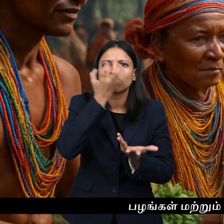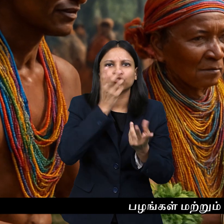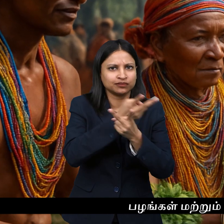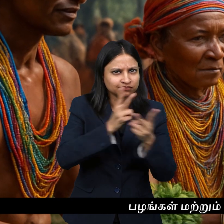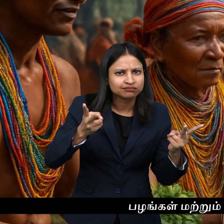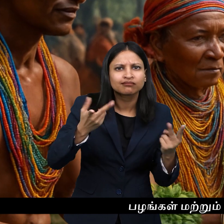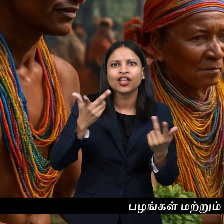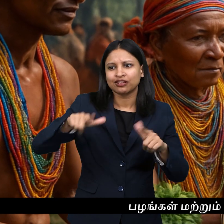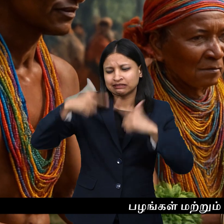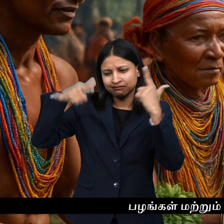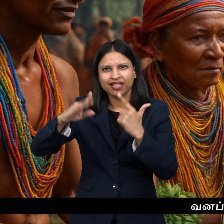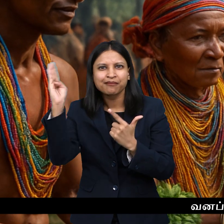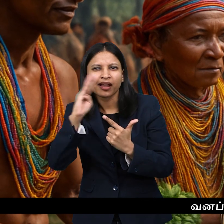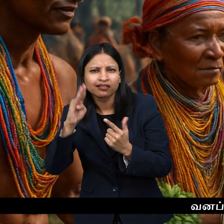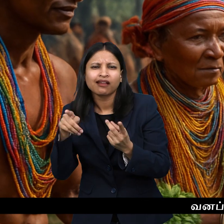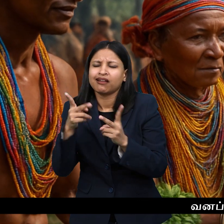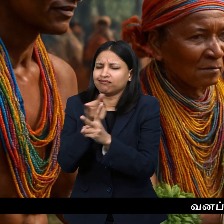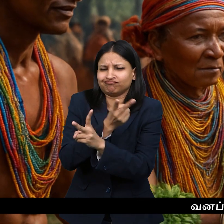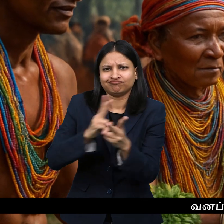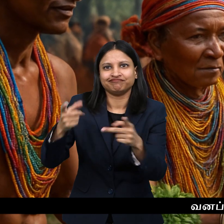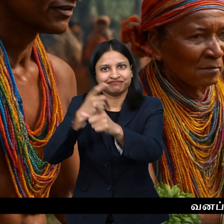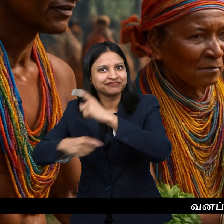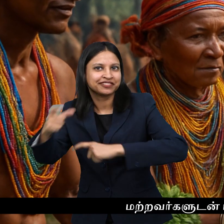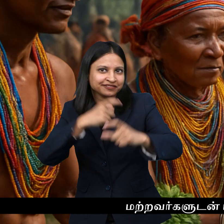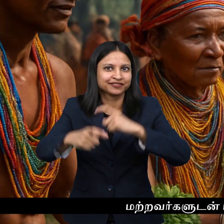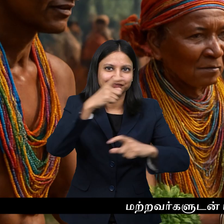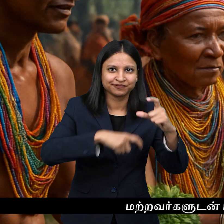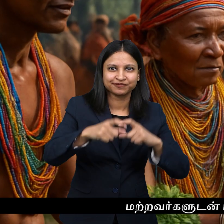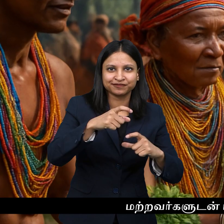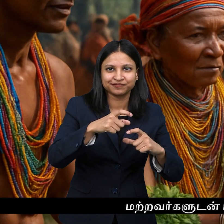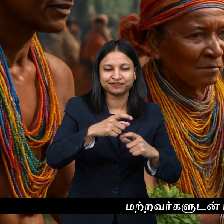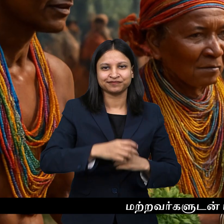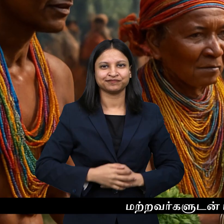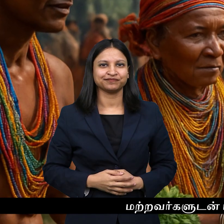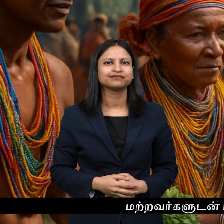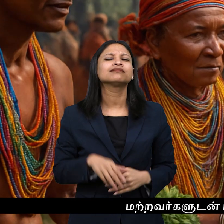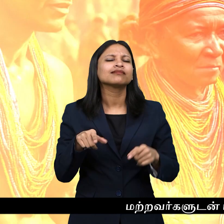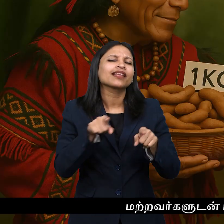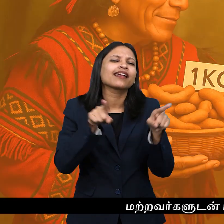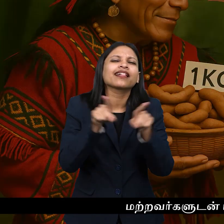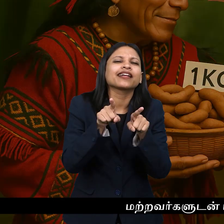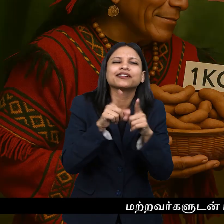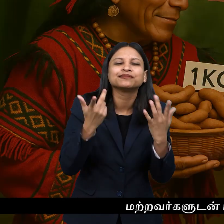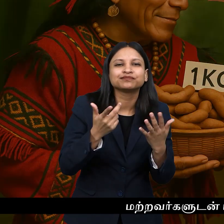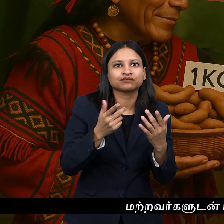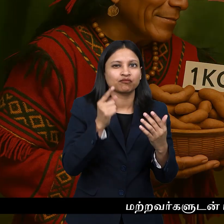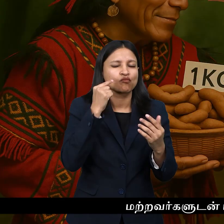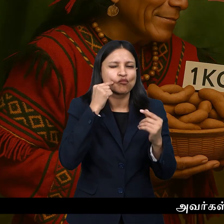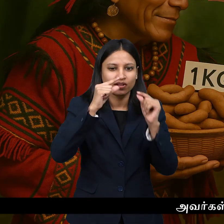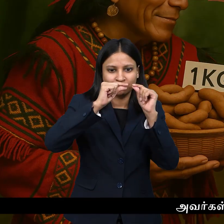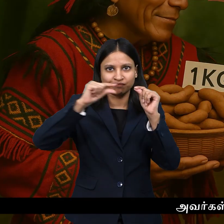தேன், பழங்கள் மற்றும் வன மூலிகைகள் போன்ற வனப்பொருட்களை மற்றவர்களிடம்